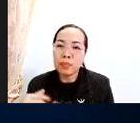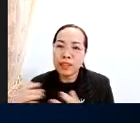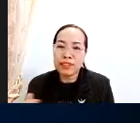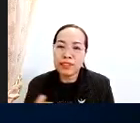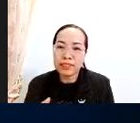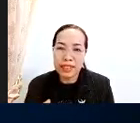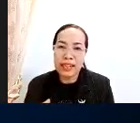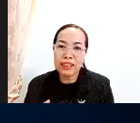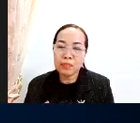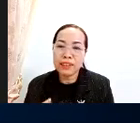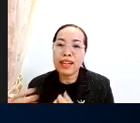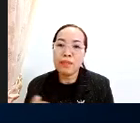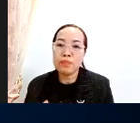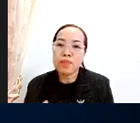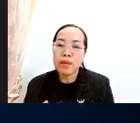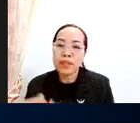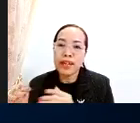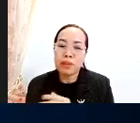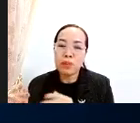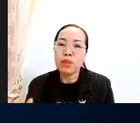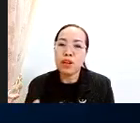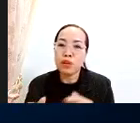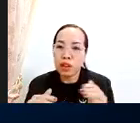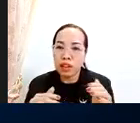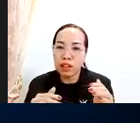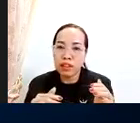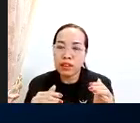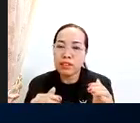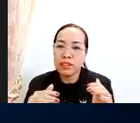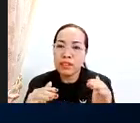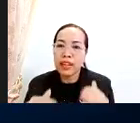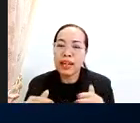bì nếu cũng là chương xanh bằng thêm bì khai buôn là hốt đó